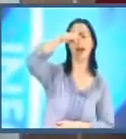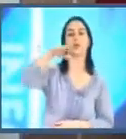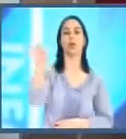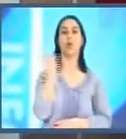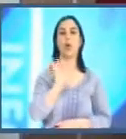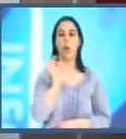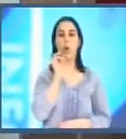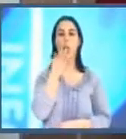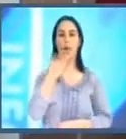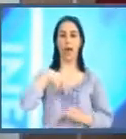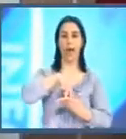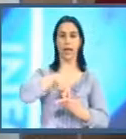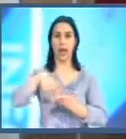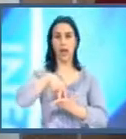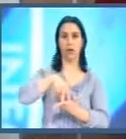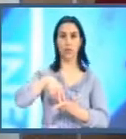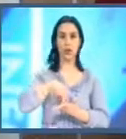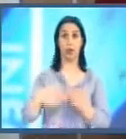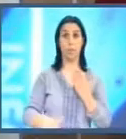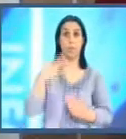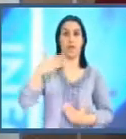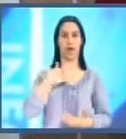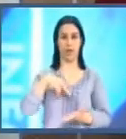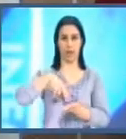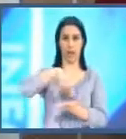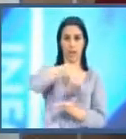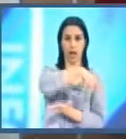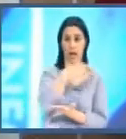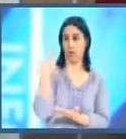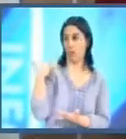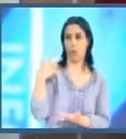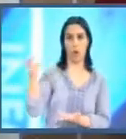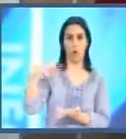comencin a mantenir-se en equilibri, perquè comencen a caminar. Han començat a caminar fa